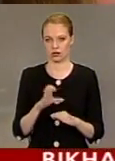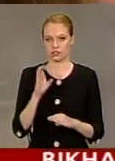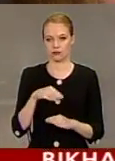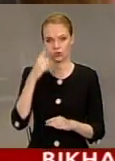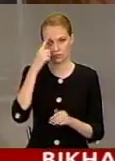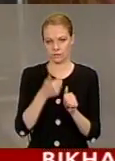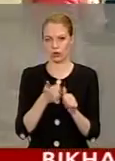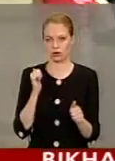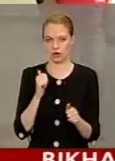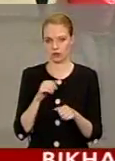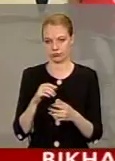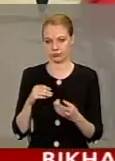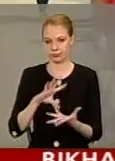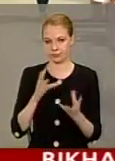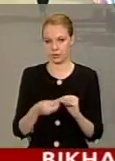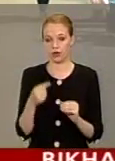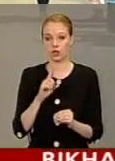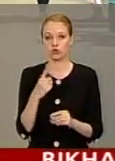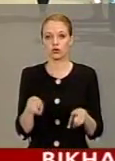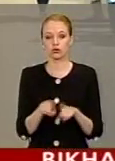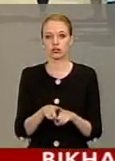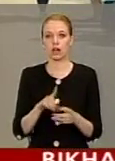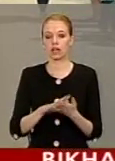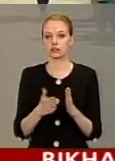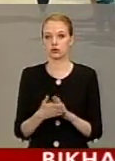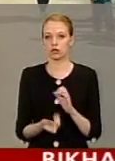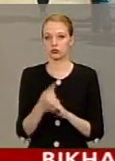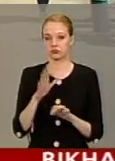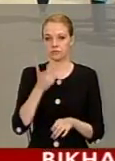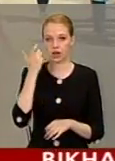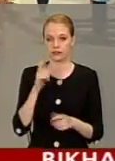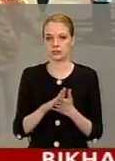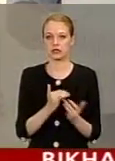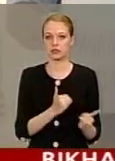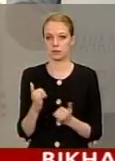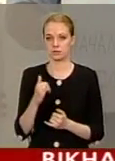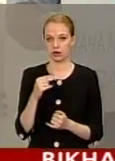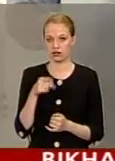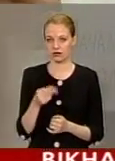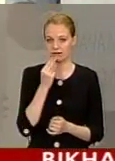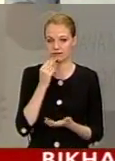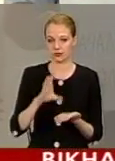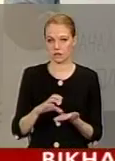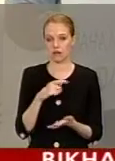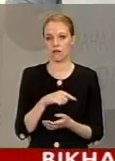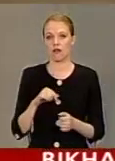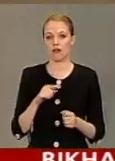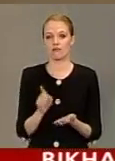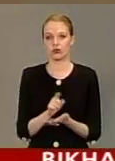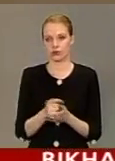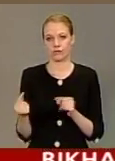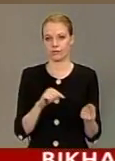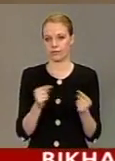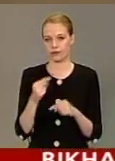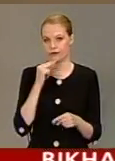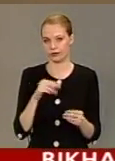умственної відсталості приводить. Чому у Харкові склалася така кричуща ситуація із забезпеченням сумішами? Посадовці кивають одне на одного. В